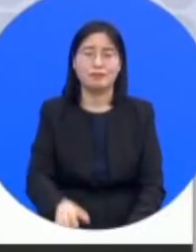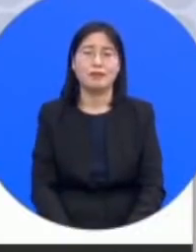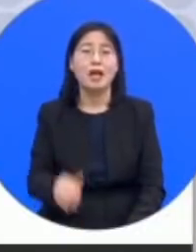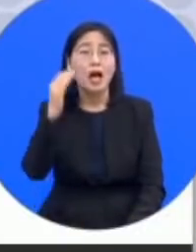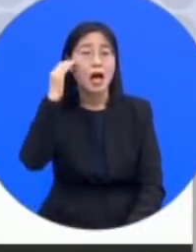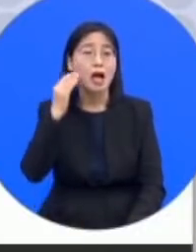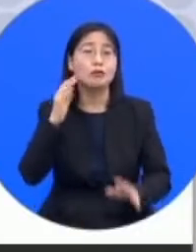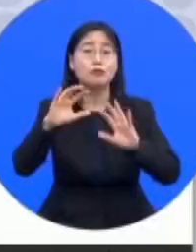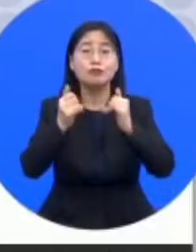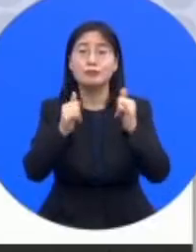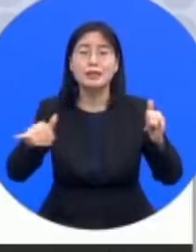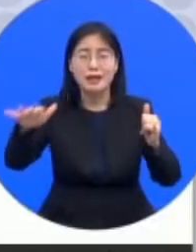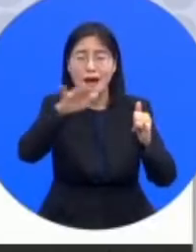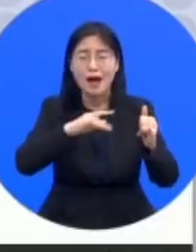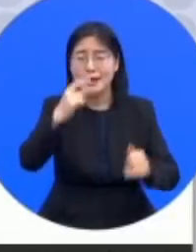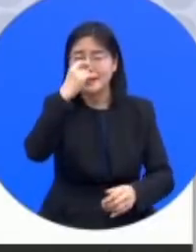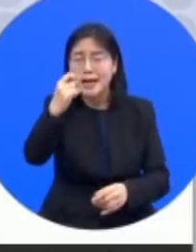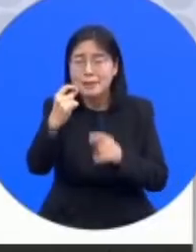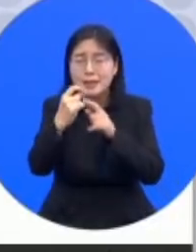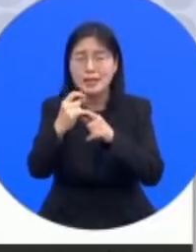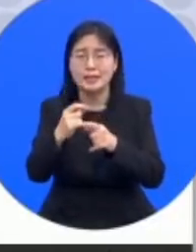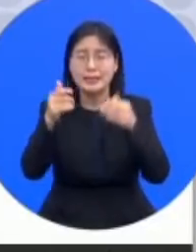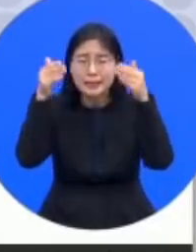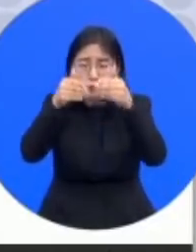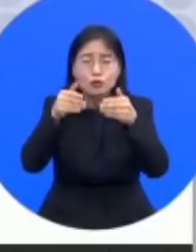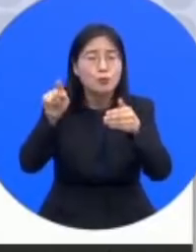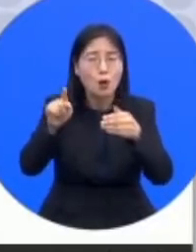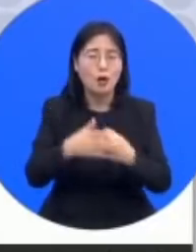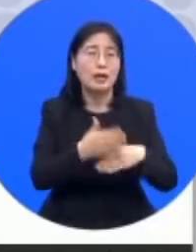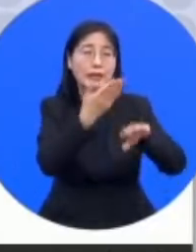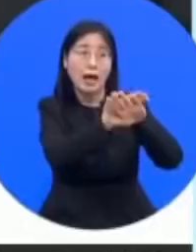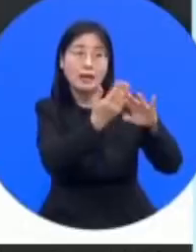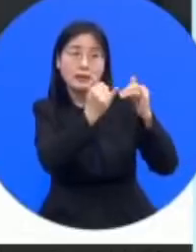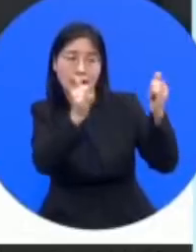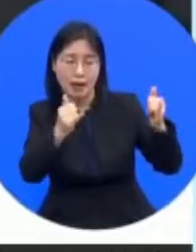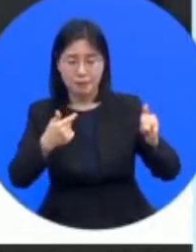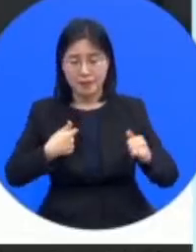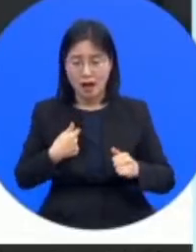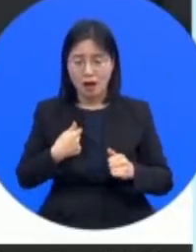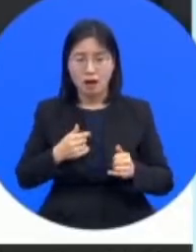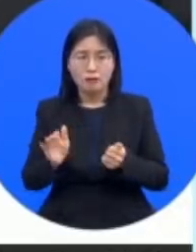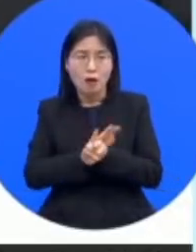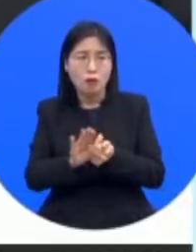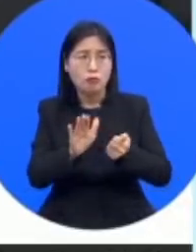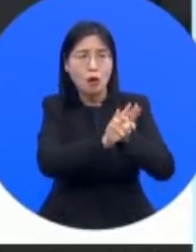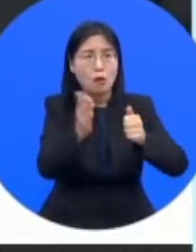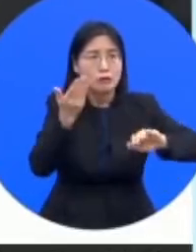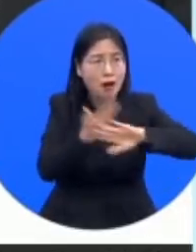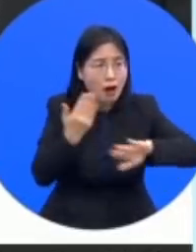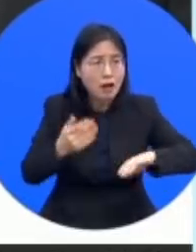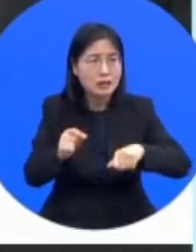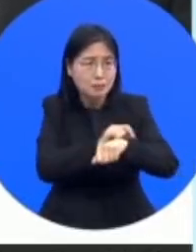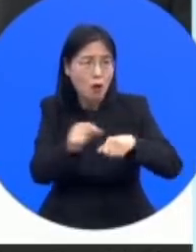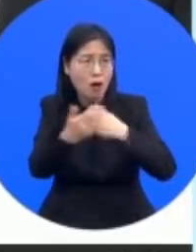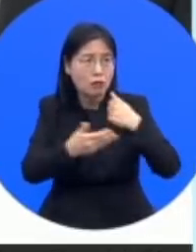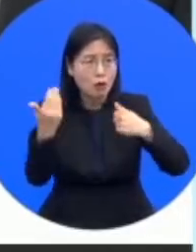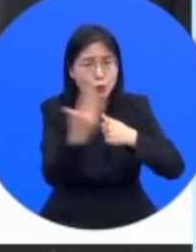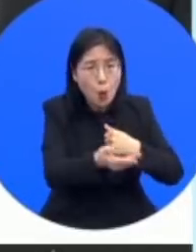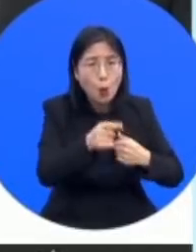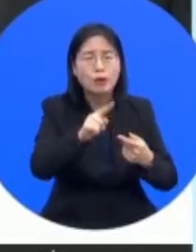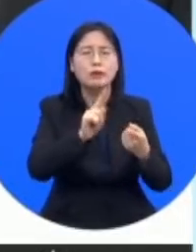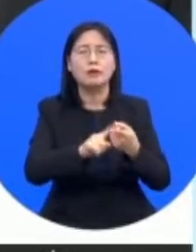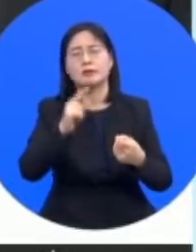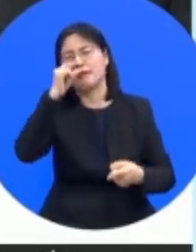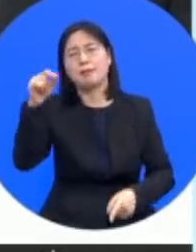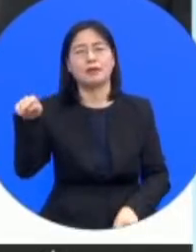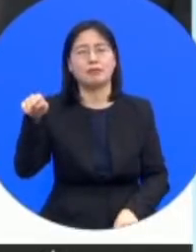예민하게 생각하는 부분이 뭐겠습니까 남과 나를 다르게 대우하는 것 즉 특혜 에 대해서 가장 예민하고 그에